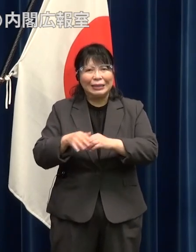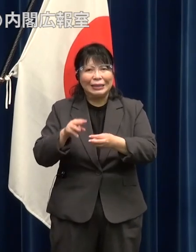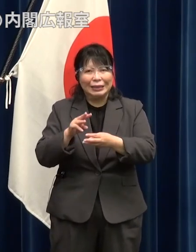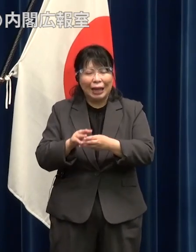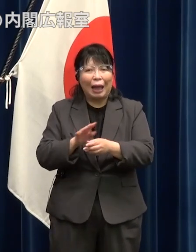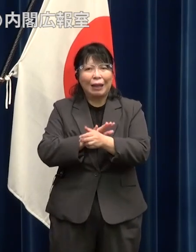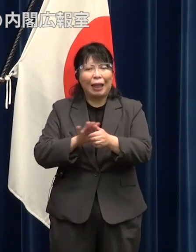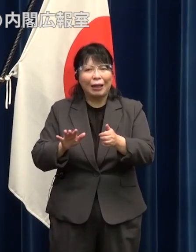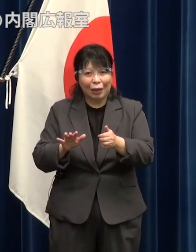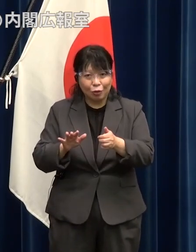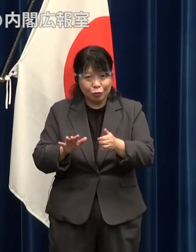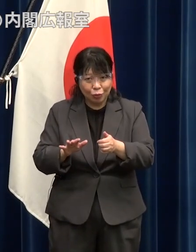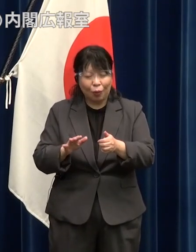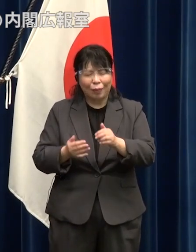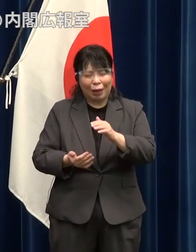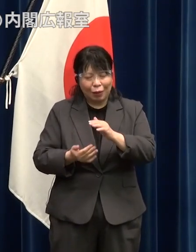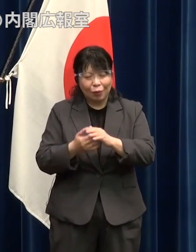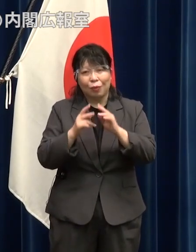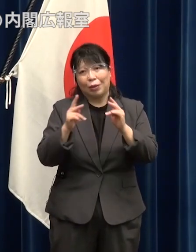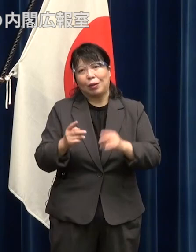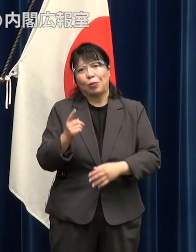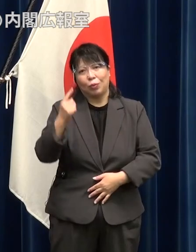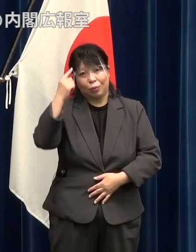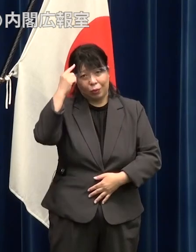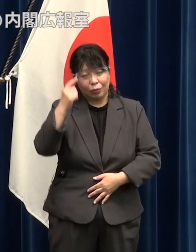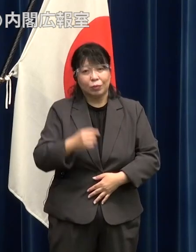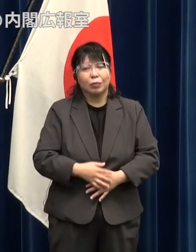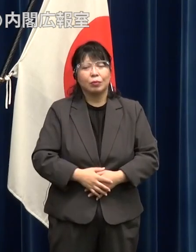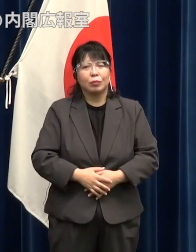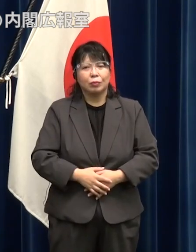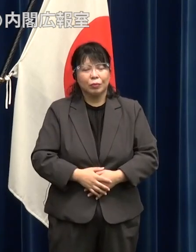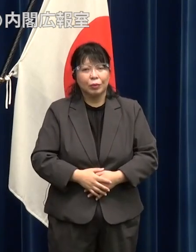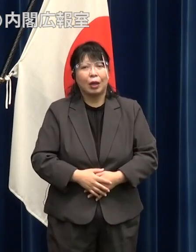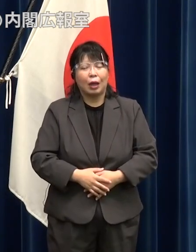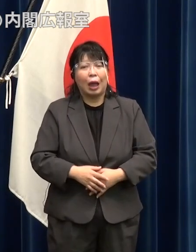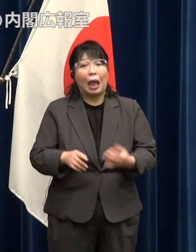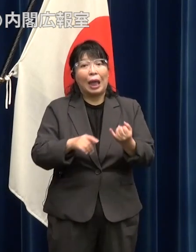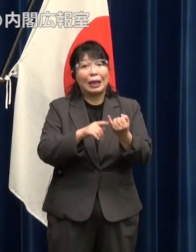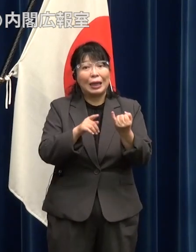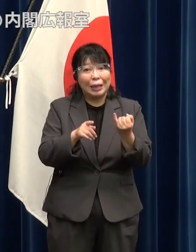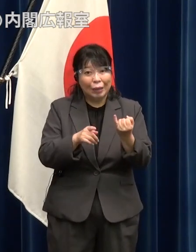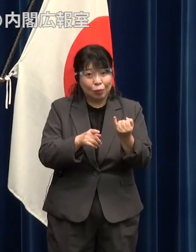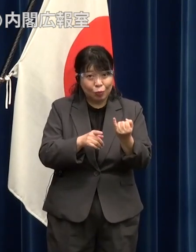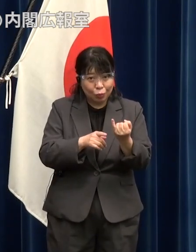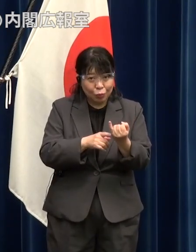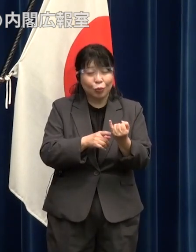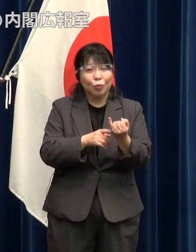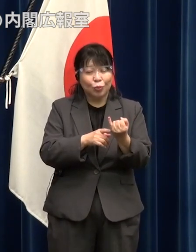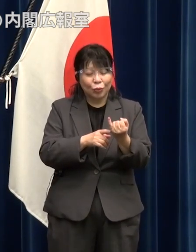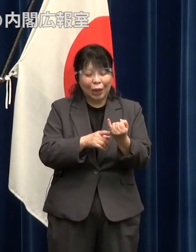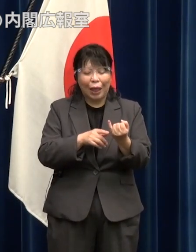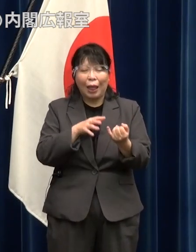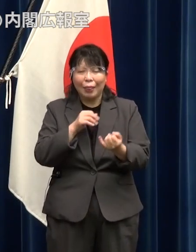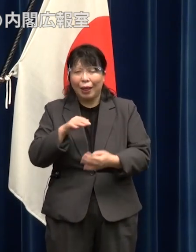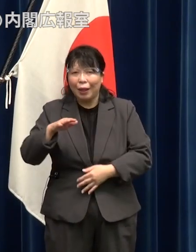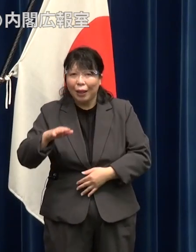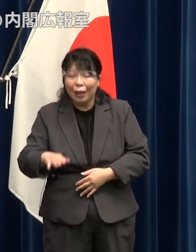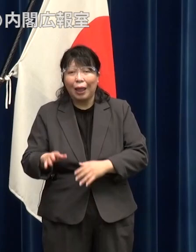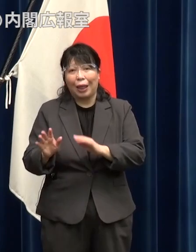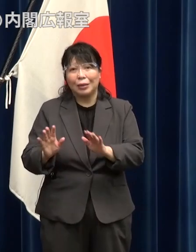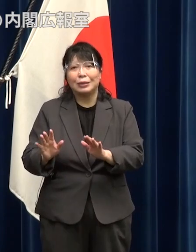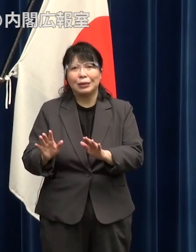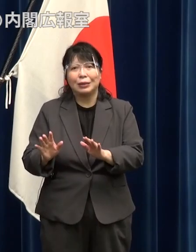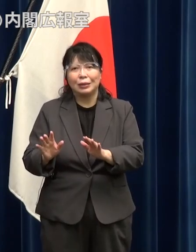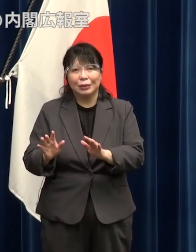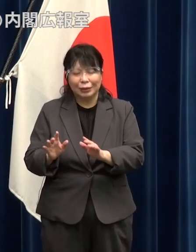ても先行的に妊婦低年齢児を対象とした伴走